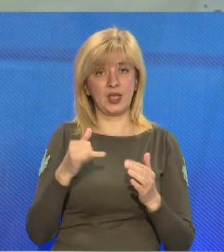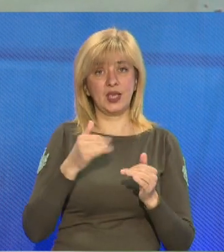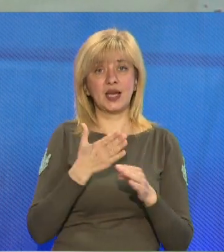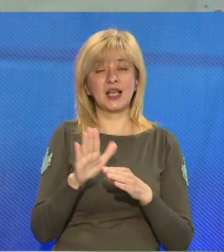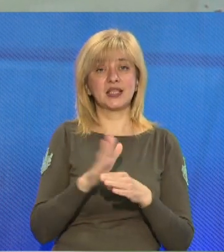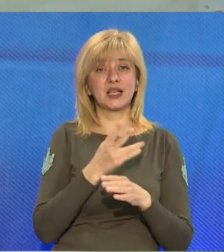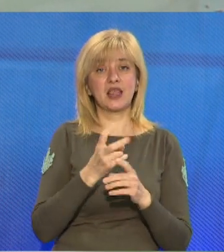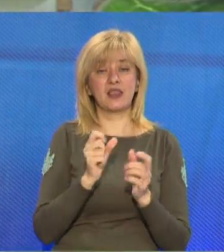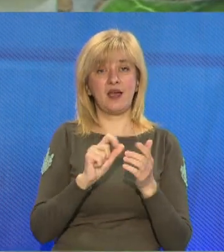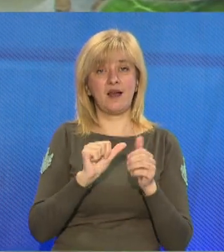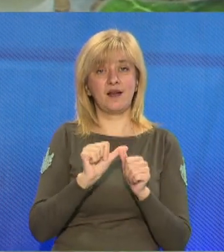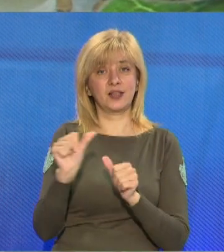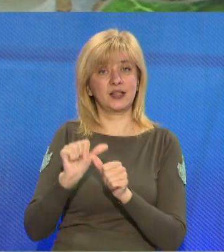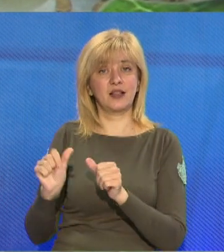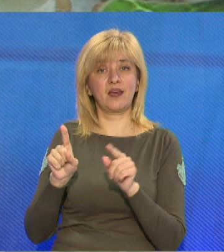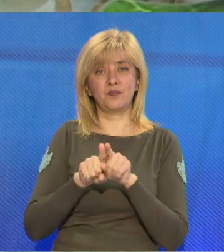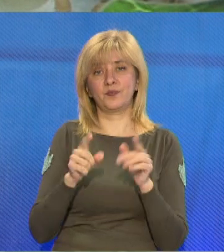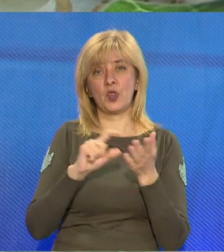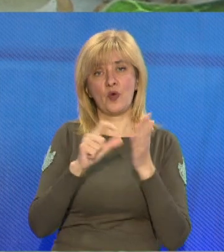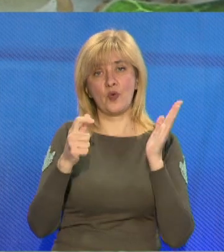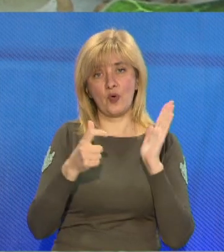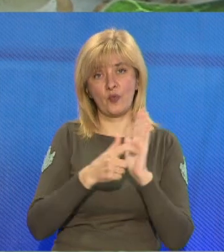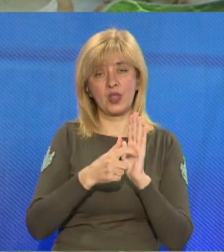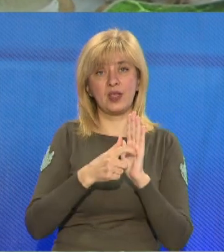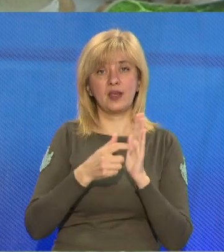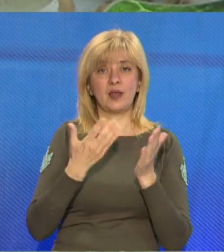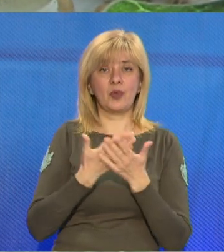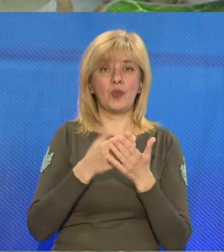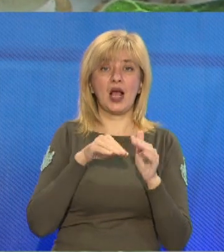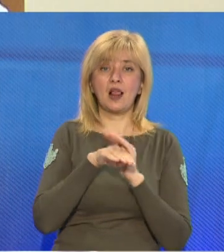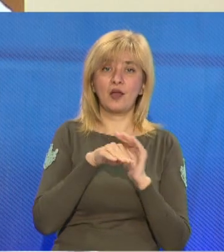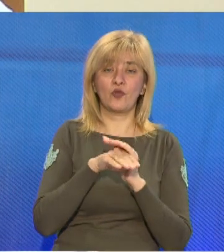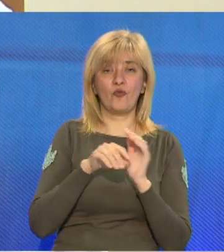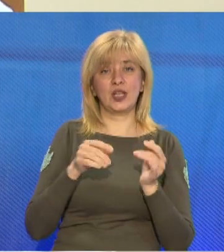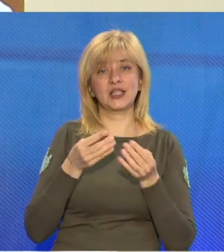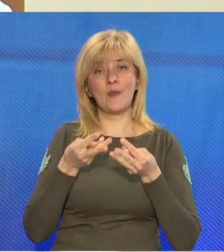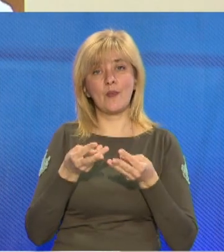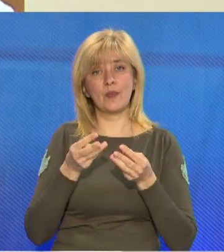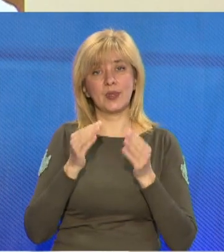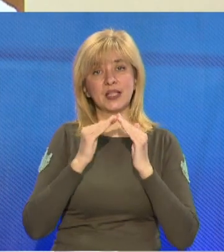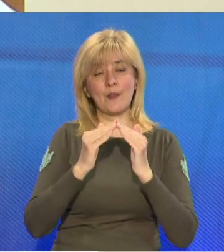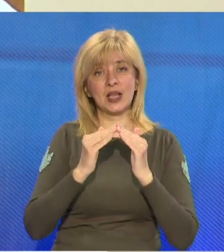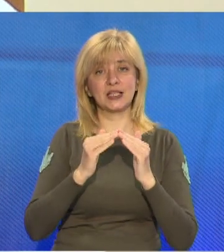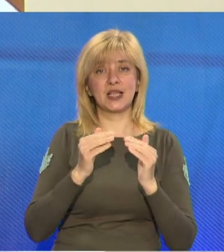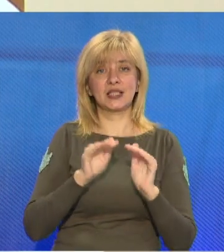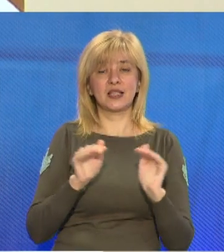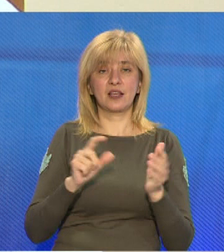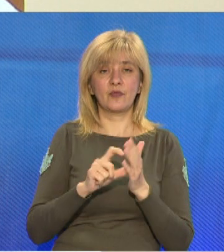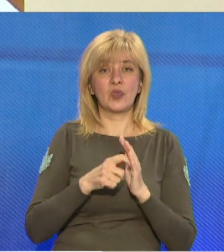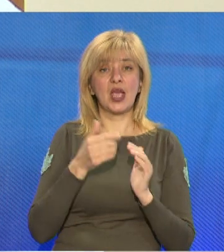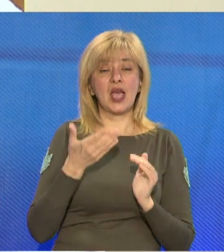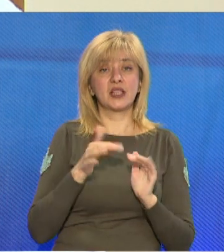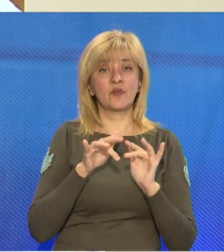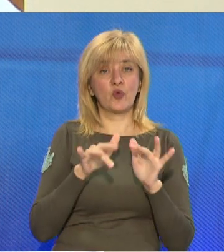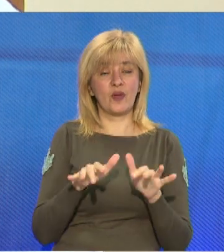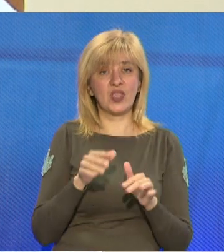Их насекомые пристосовываются, например, под теплицу, кладовку или детячий покой. Поскольку это муравьи-жняцы, они